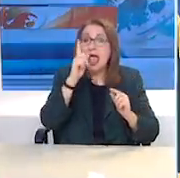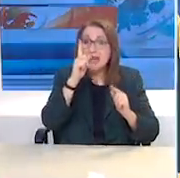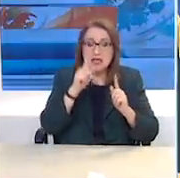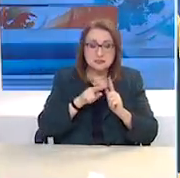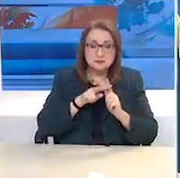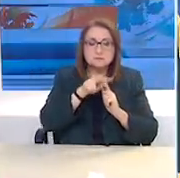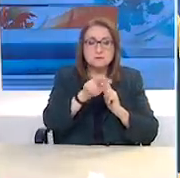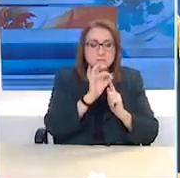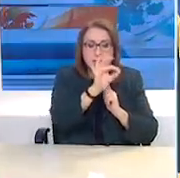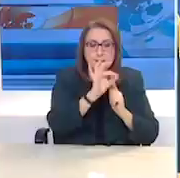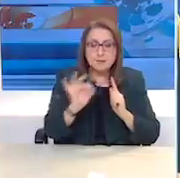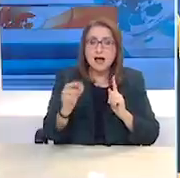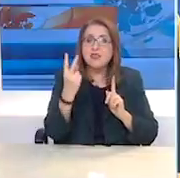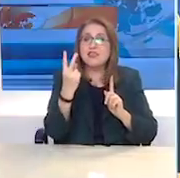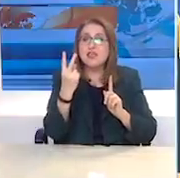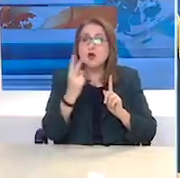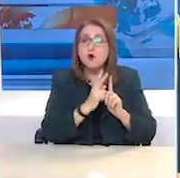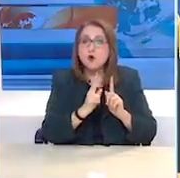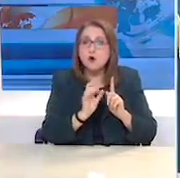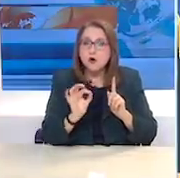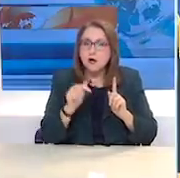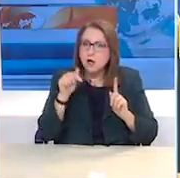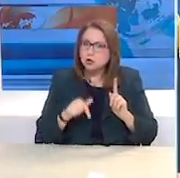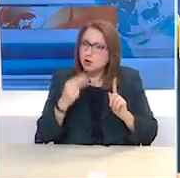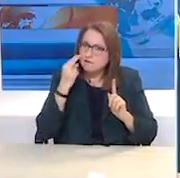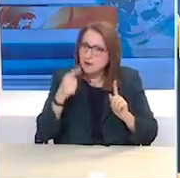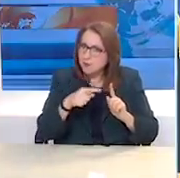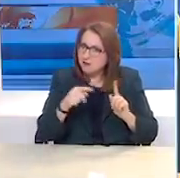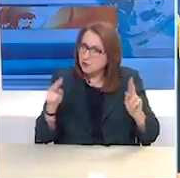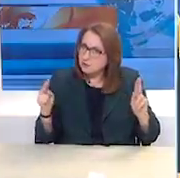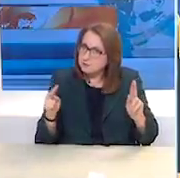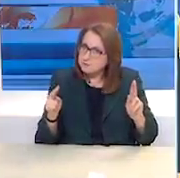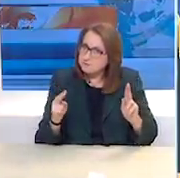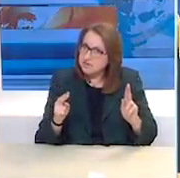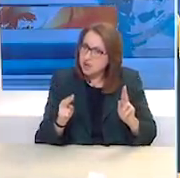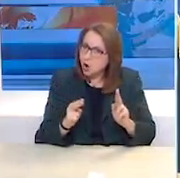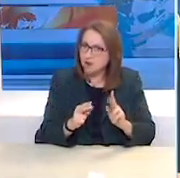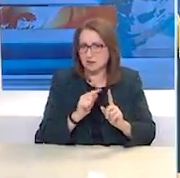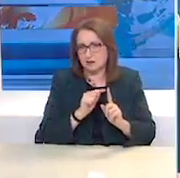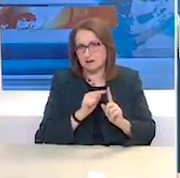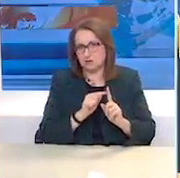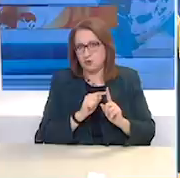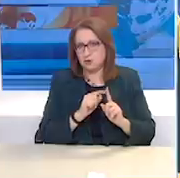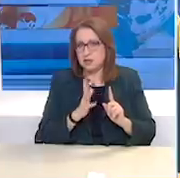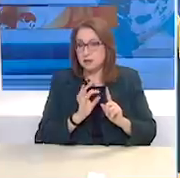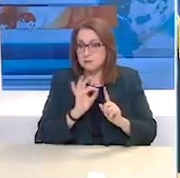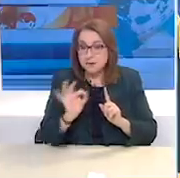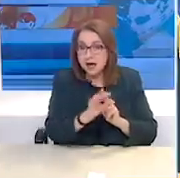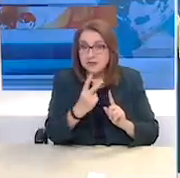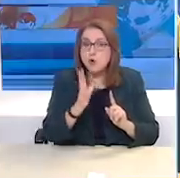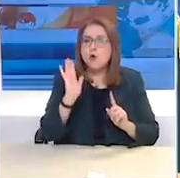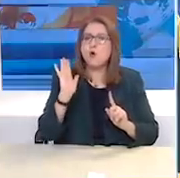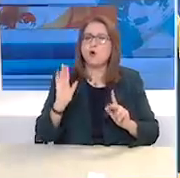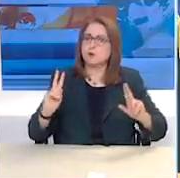τουλάχιστον άλλους 2, φαίνεται πως μειώνεται. Για όλα τα κράτη, το επιθυμητό αποτέλεσμα θα